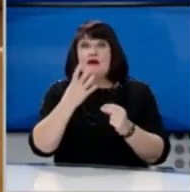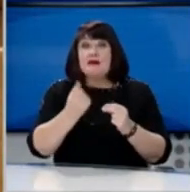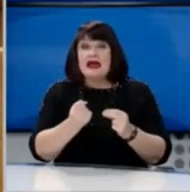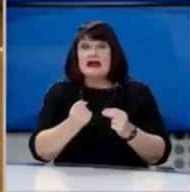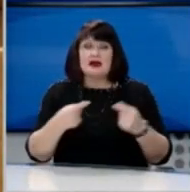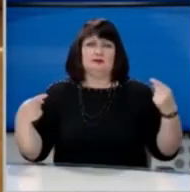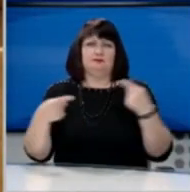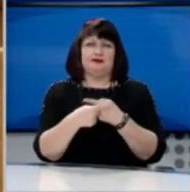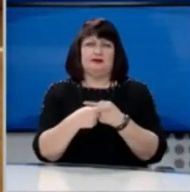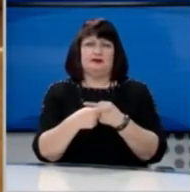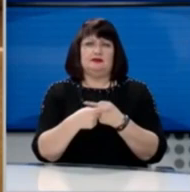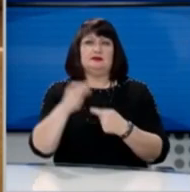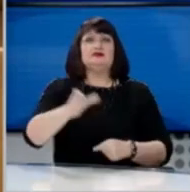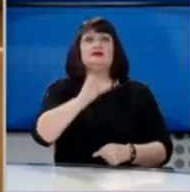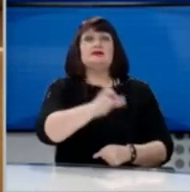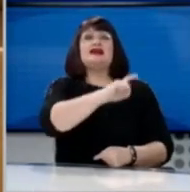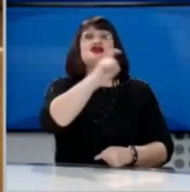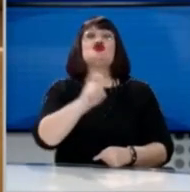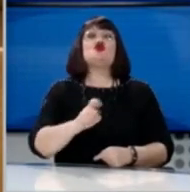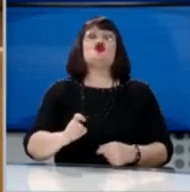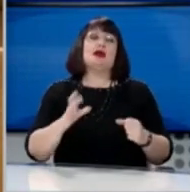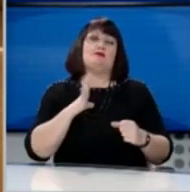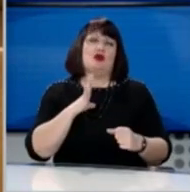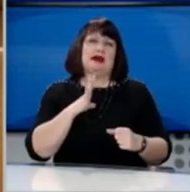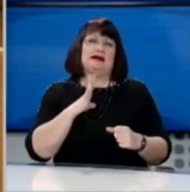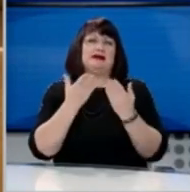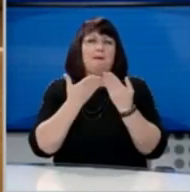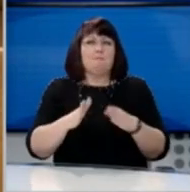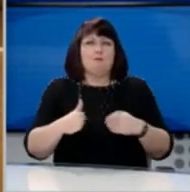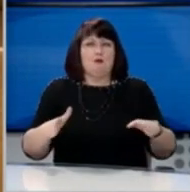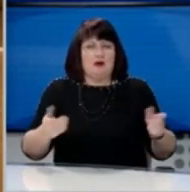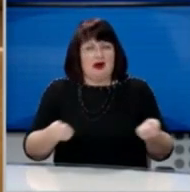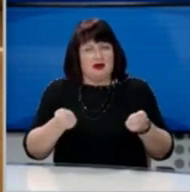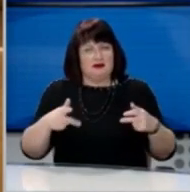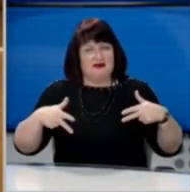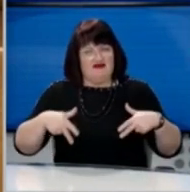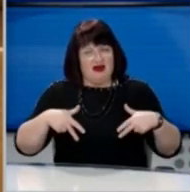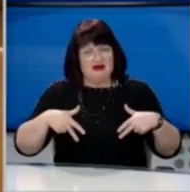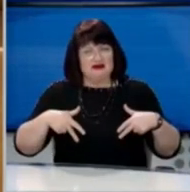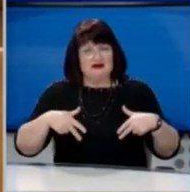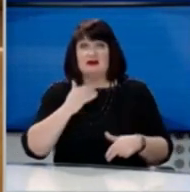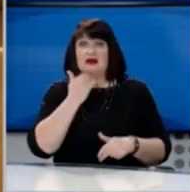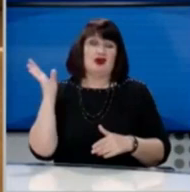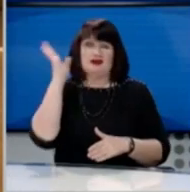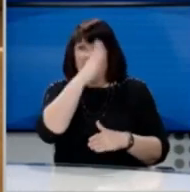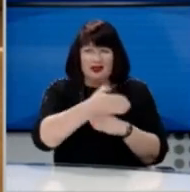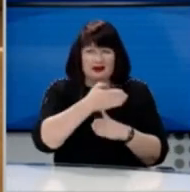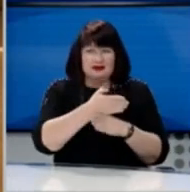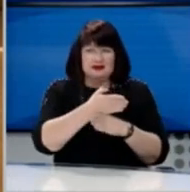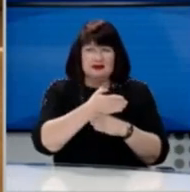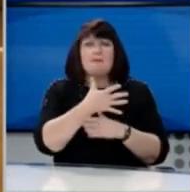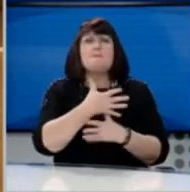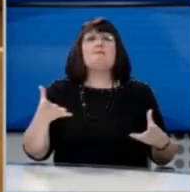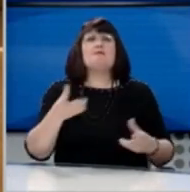πλήρη αντίθεση με αυτό που ζουν οι πολίτες. Όση προπαγάνδα και αν χρησιμοποιείτε, δεν μπορείτε να κρύψετε ότι το μεγαλύτερο